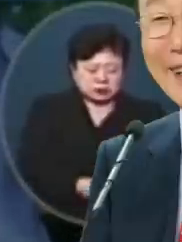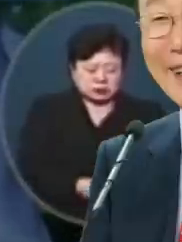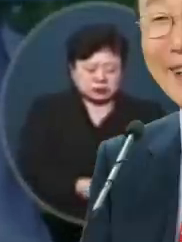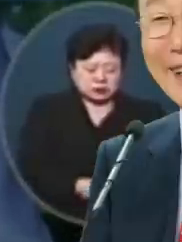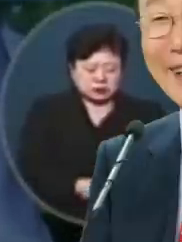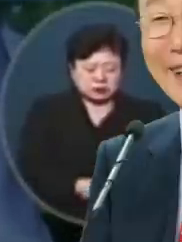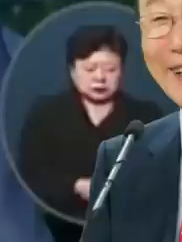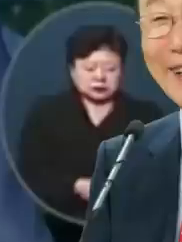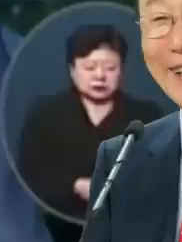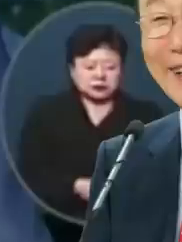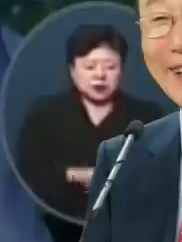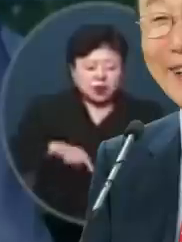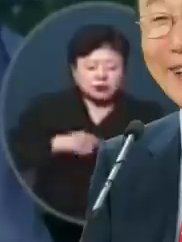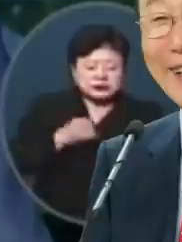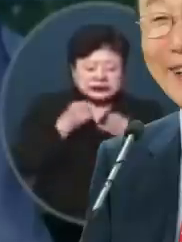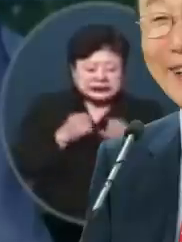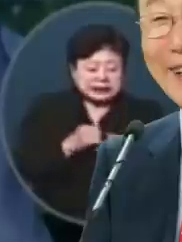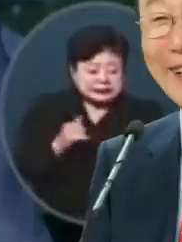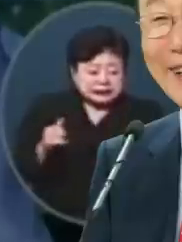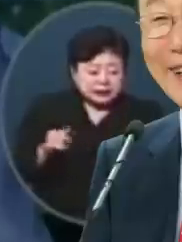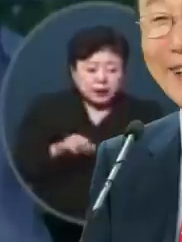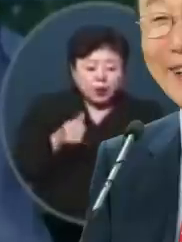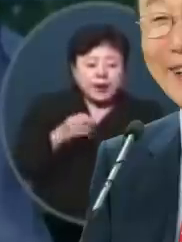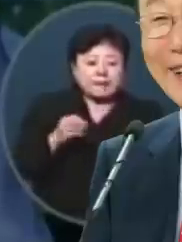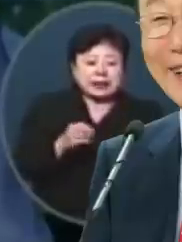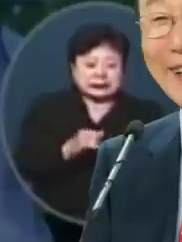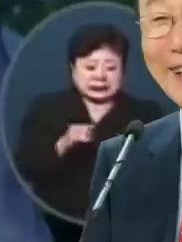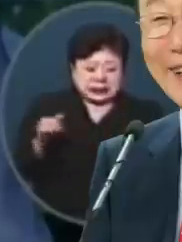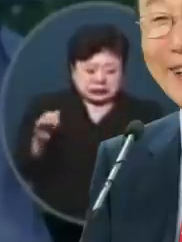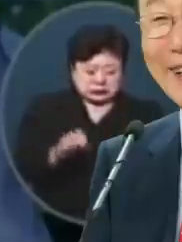1인 가구가 500만 시대에 도착했습니다.